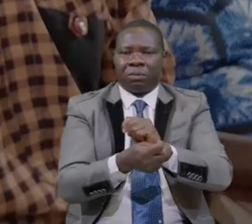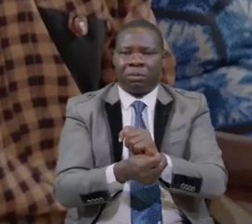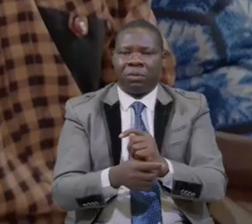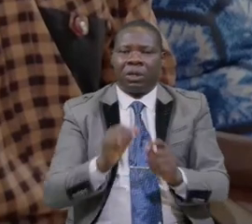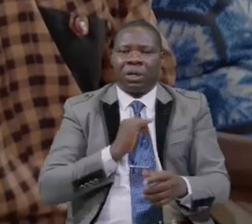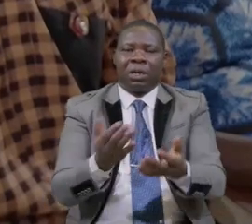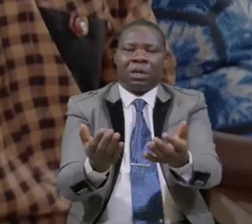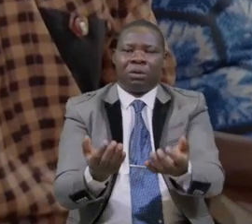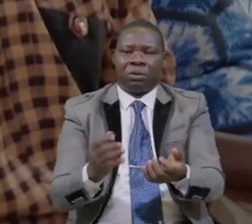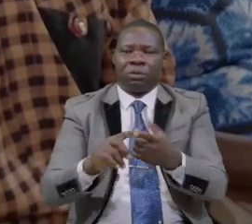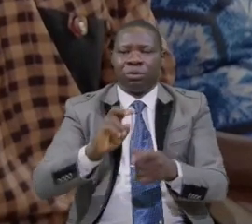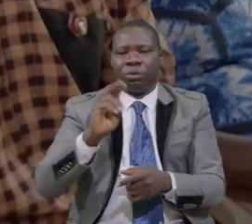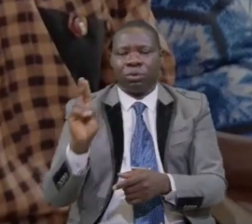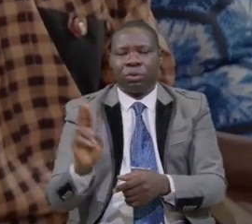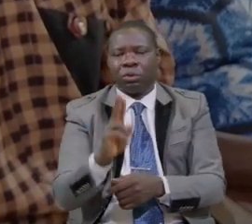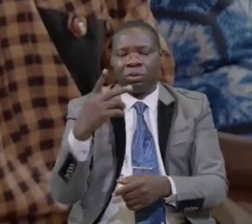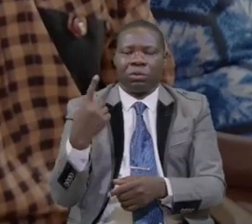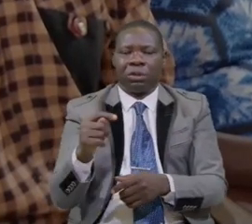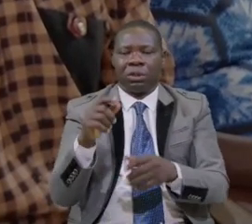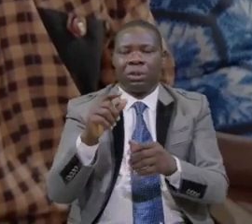vais utiliser les lettres